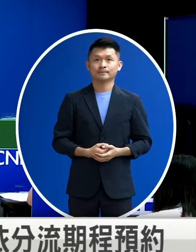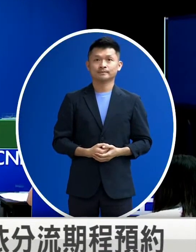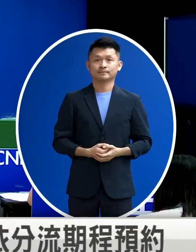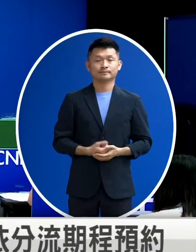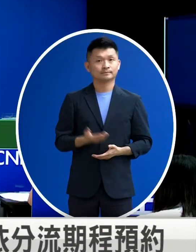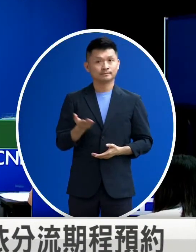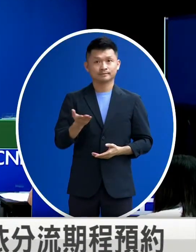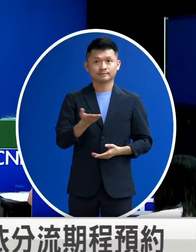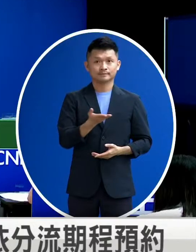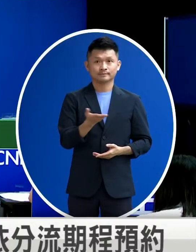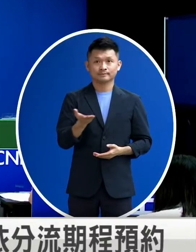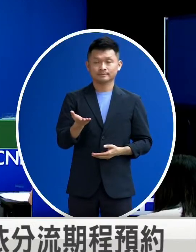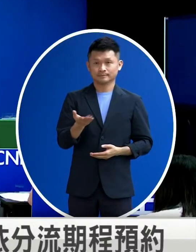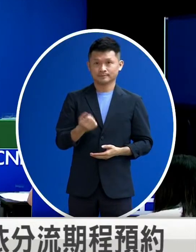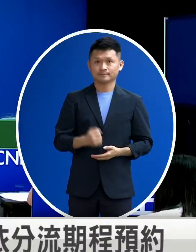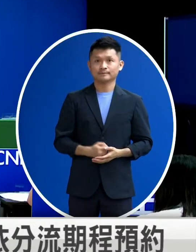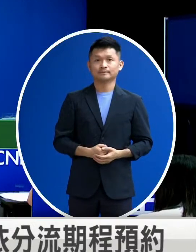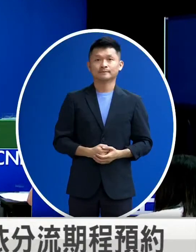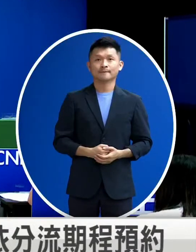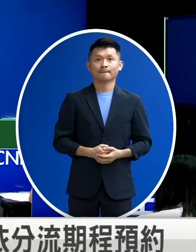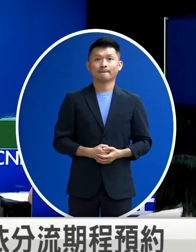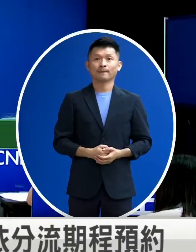好，还没有问题，